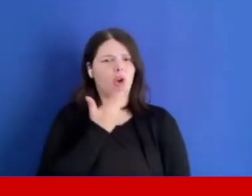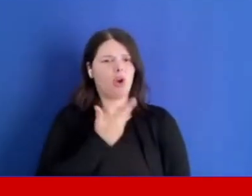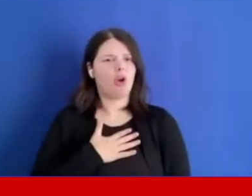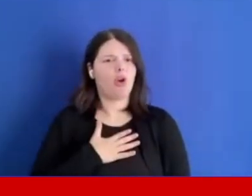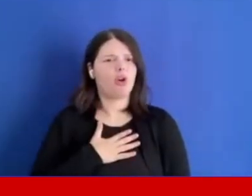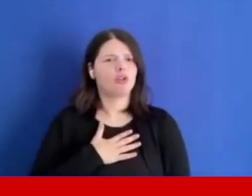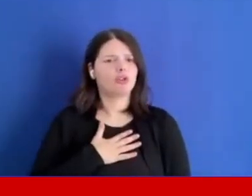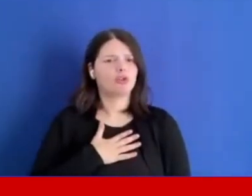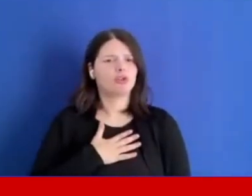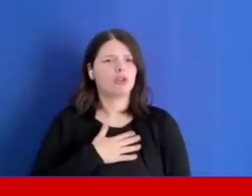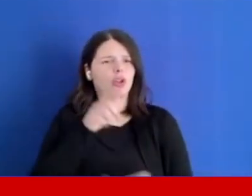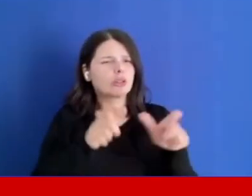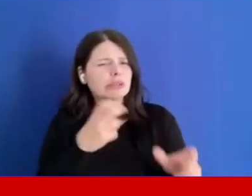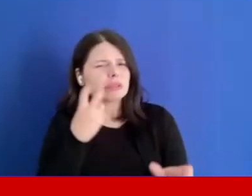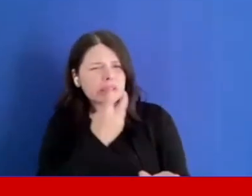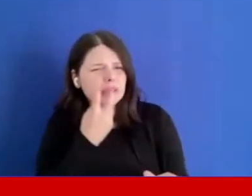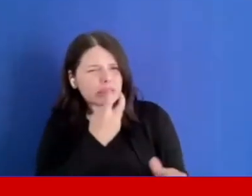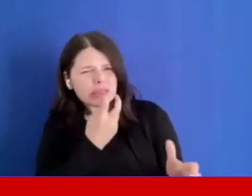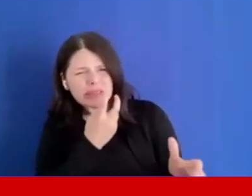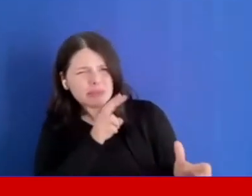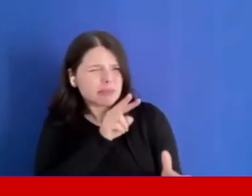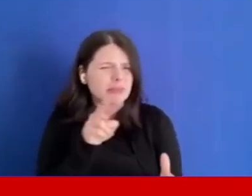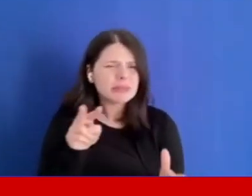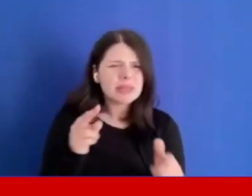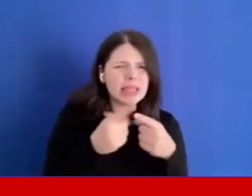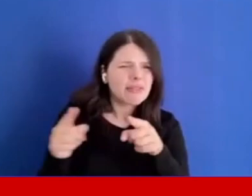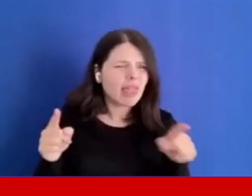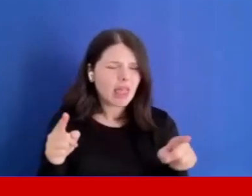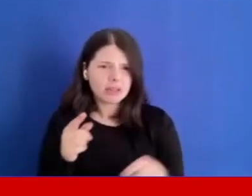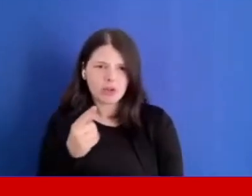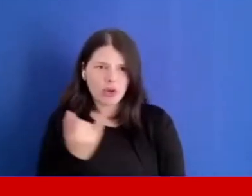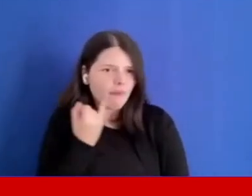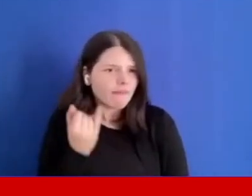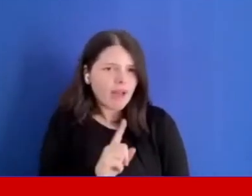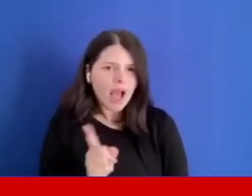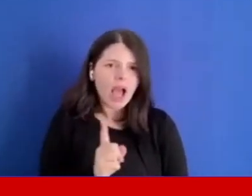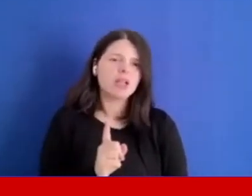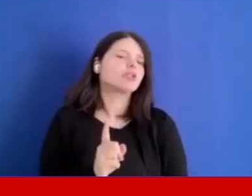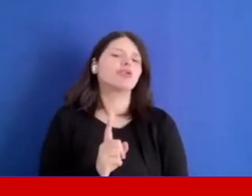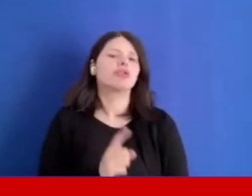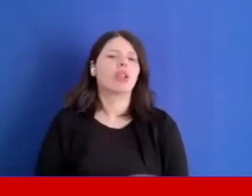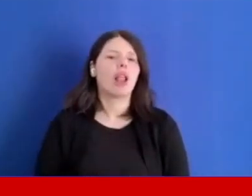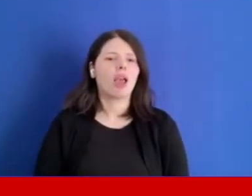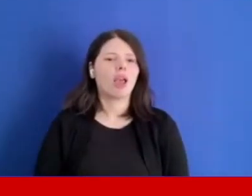con labiali diversi, così non è così semplice. Oppure se io...